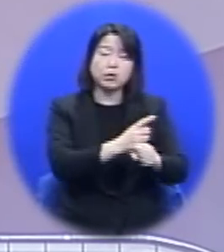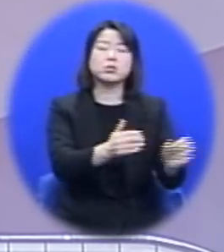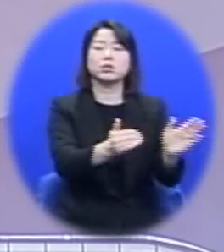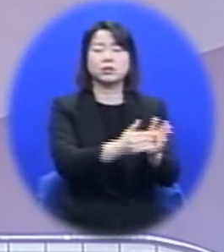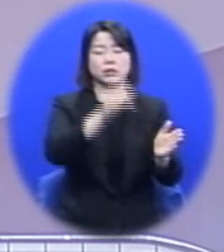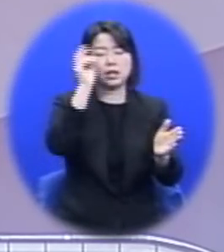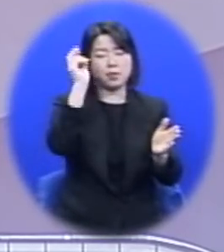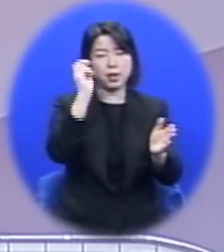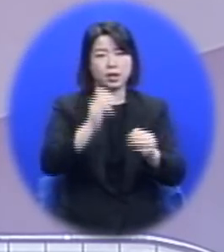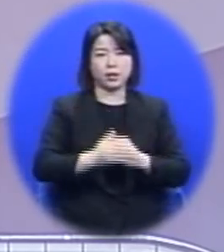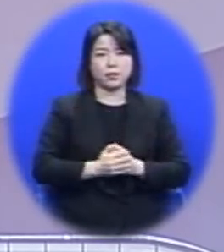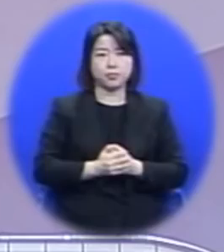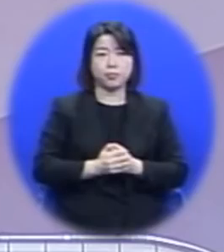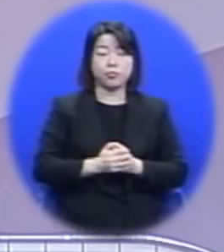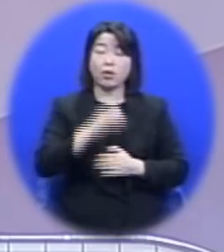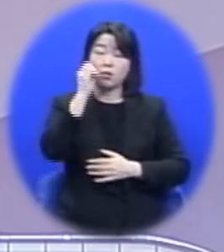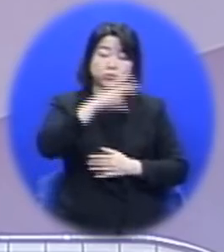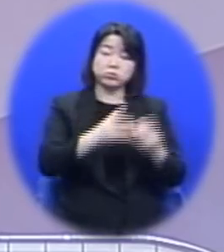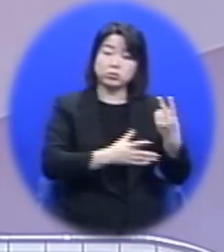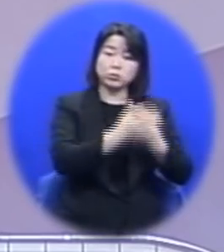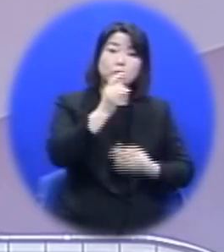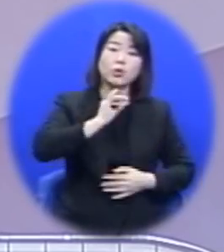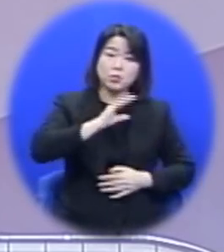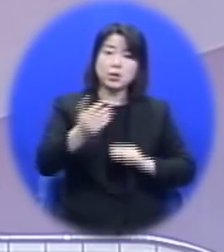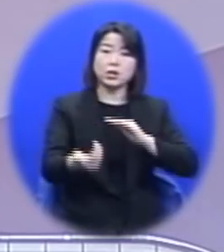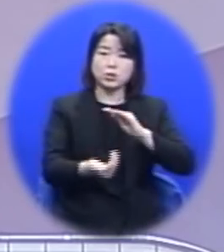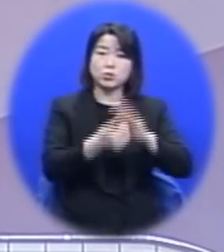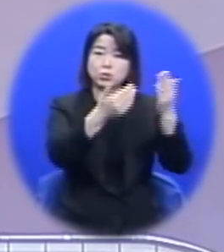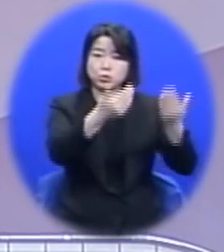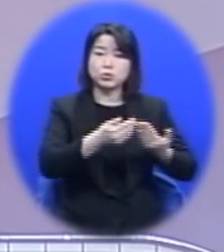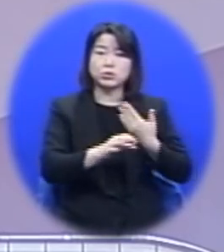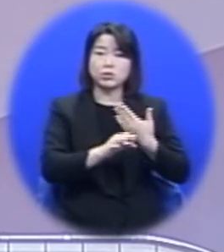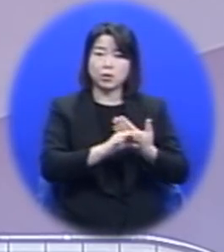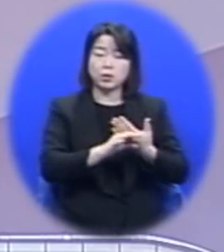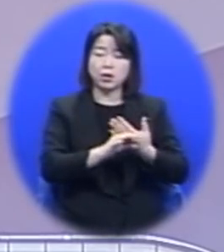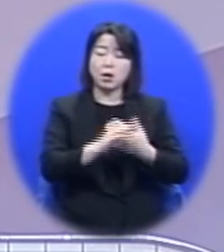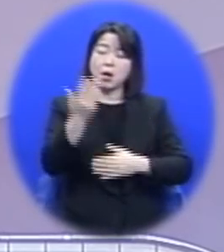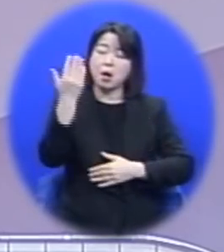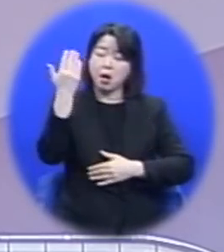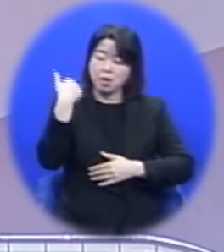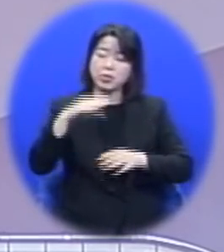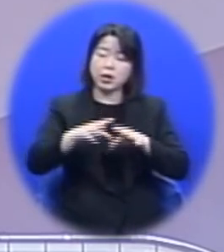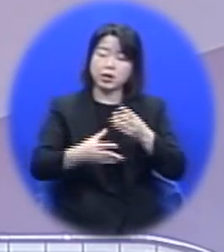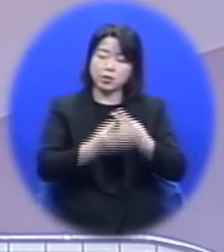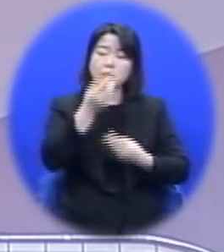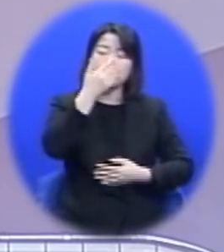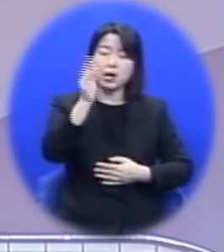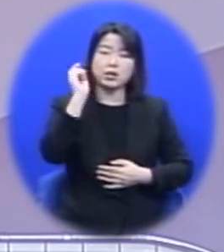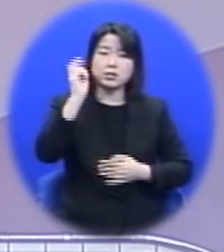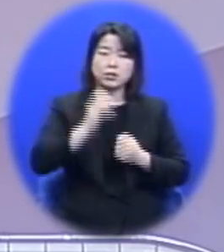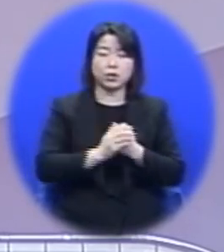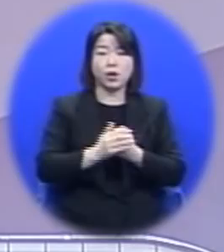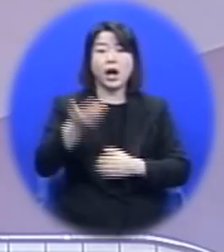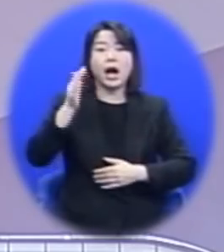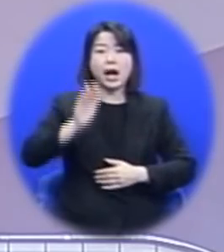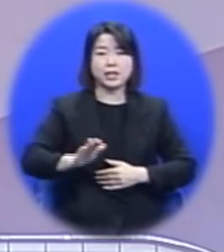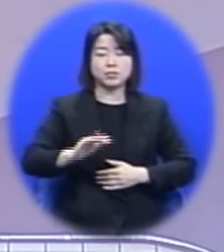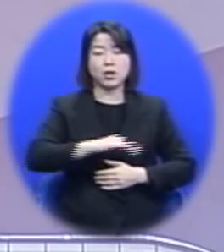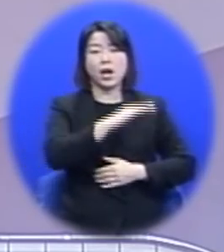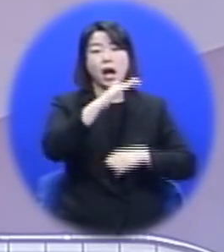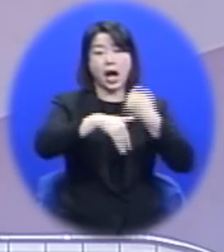거라고 생각합니다. 그냥 통일만 이루어 주시는 거라면. 그러나 하나님이 원하시는 것은 화해예요,